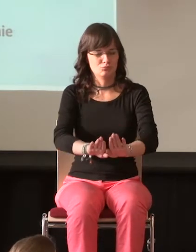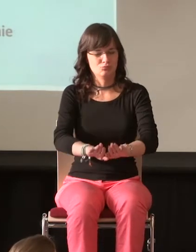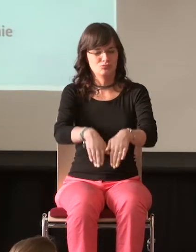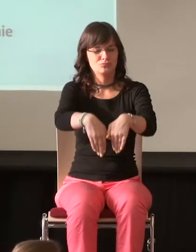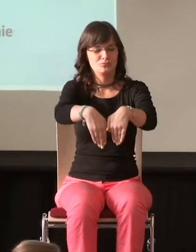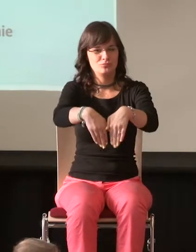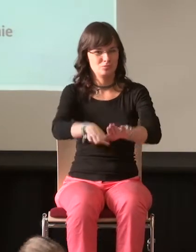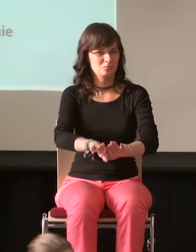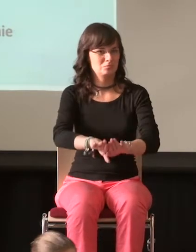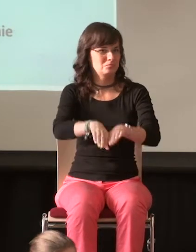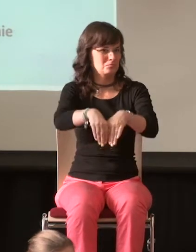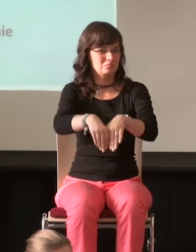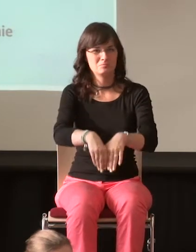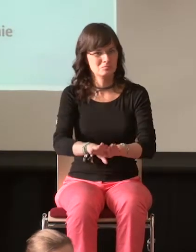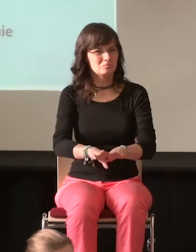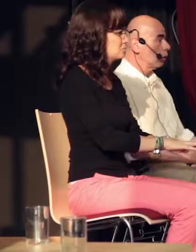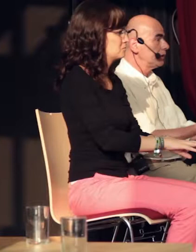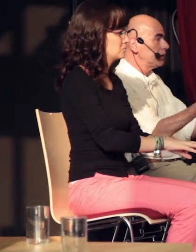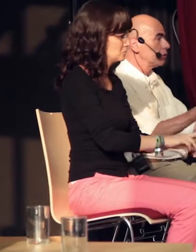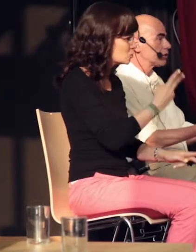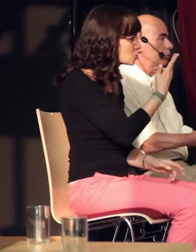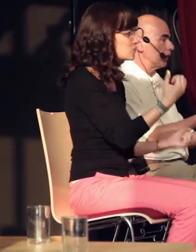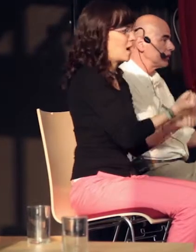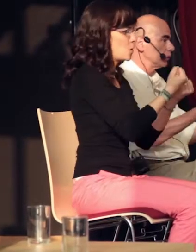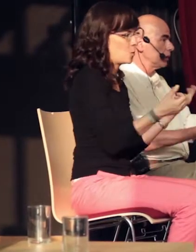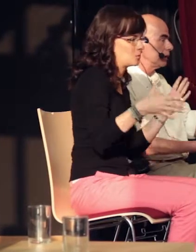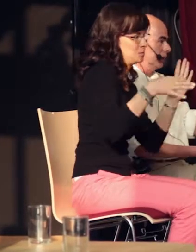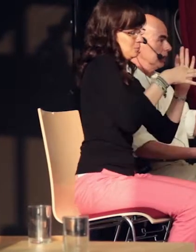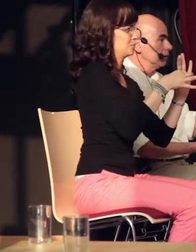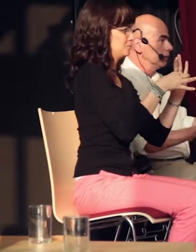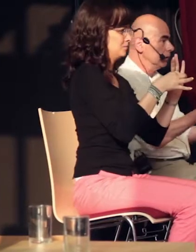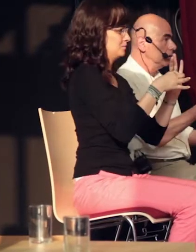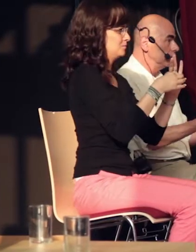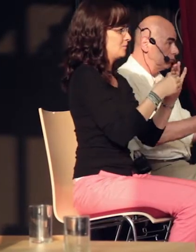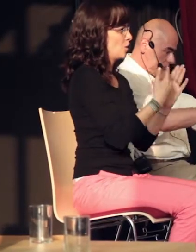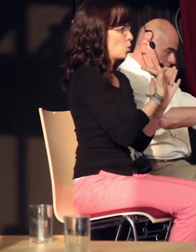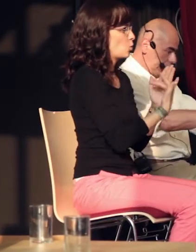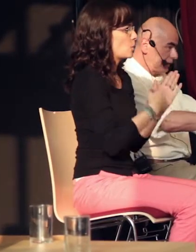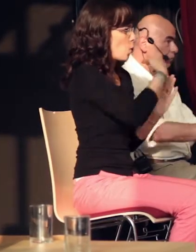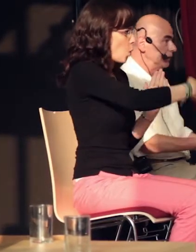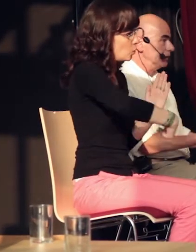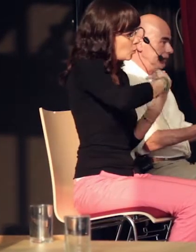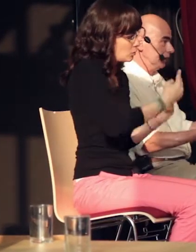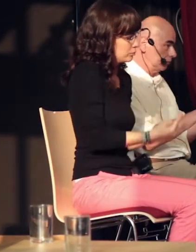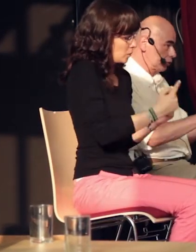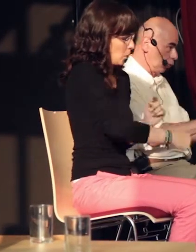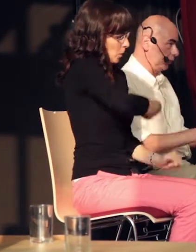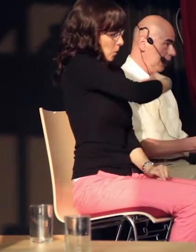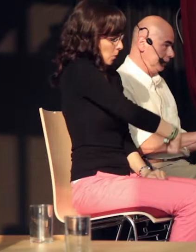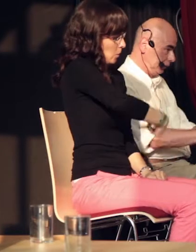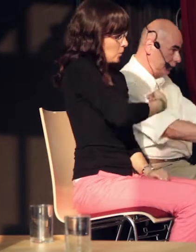haben Sie zwei, fliegen mit einer Klappe, Durchblutungsförderung und die Stimulation der Endgebiete dieser